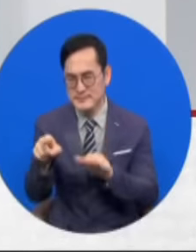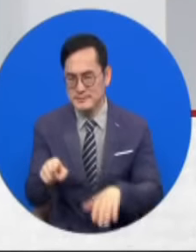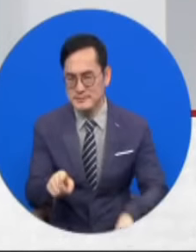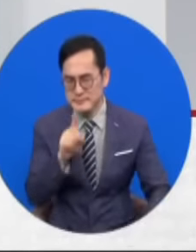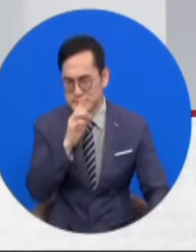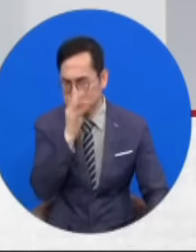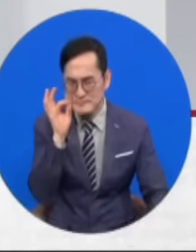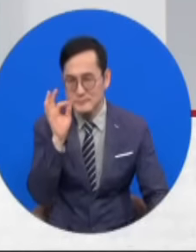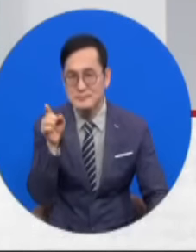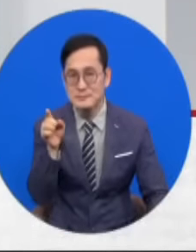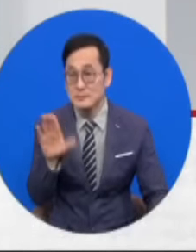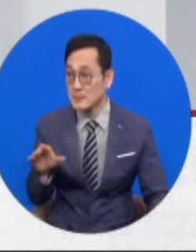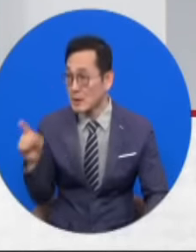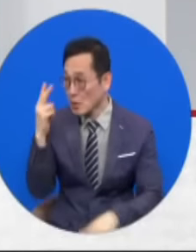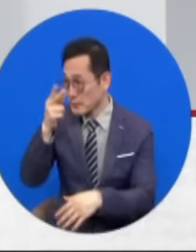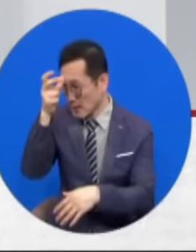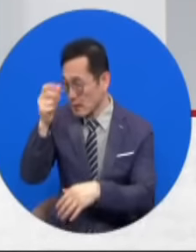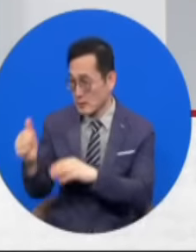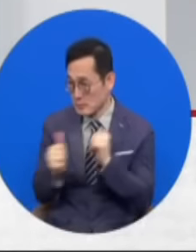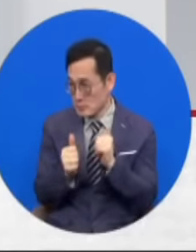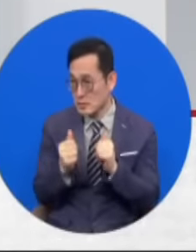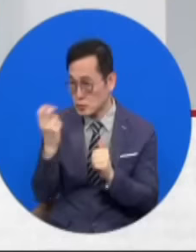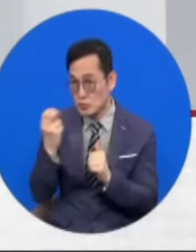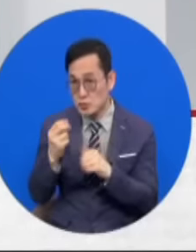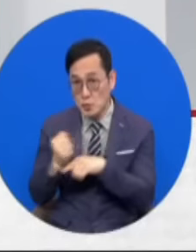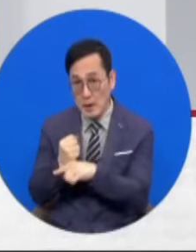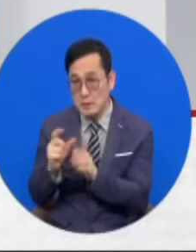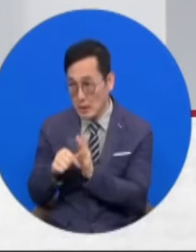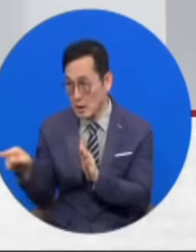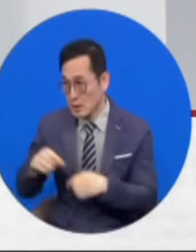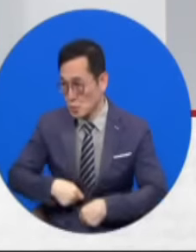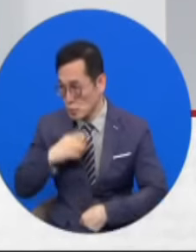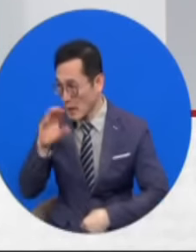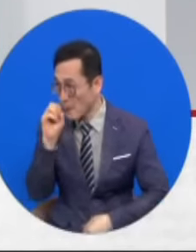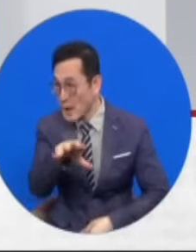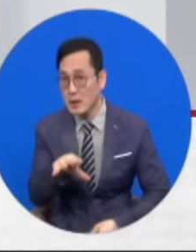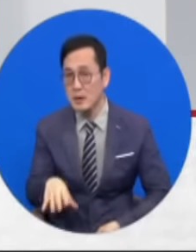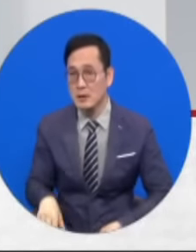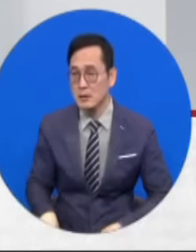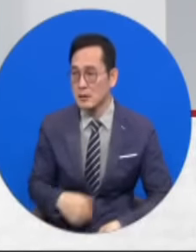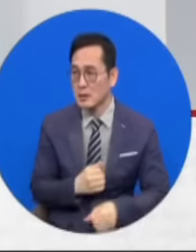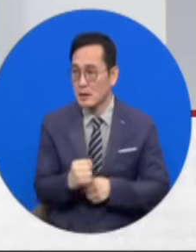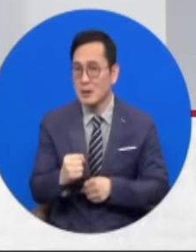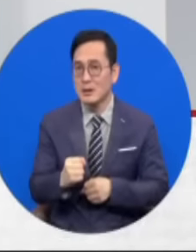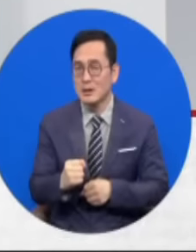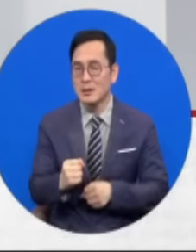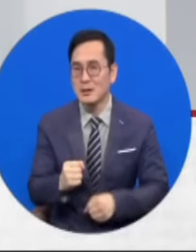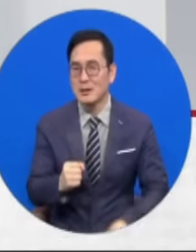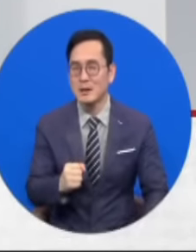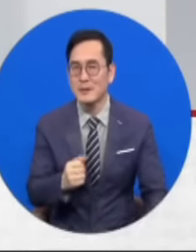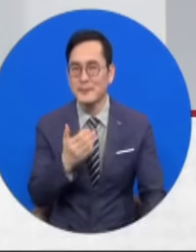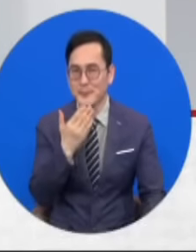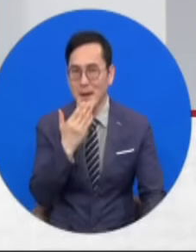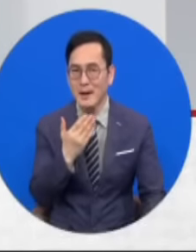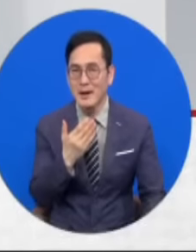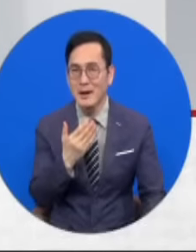왜 저런 자리를 밑자락을 깔려고 하는 것인지 이해가 안 되는 거고요 두 번째는 지금 법조에 내에서